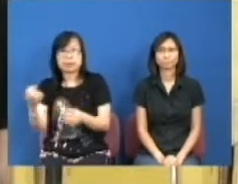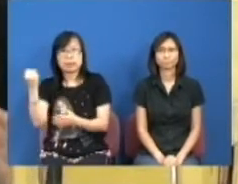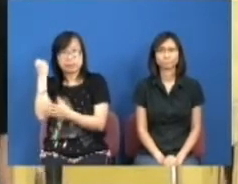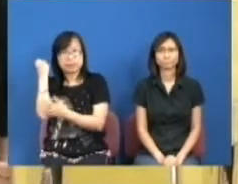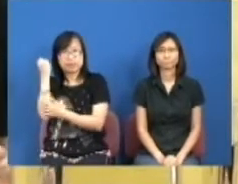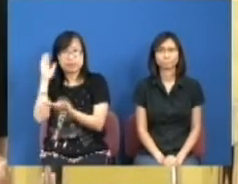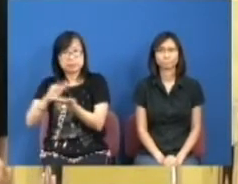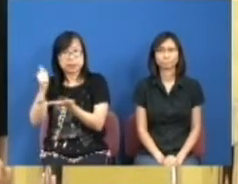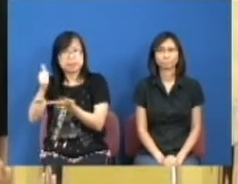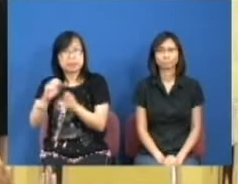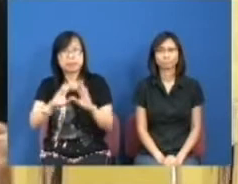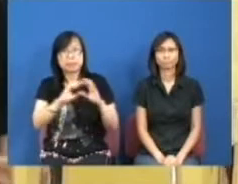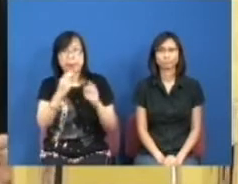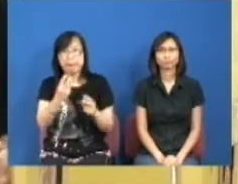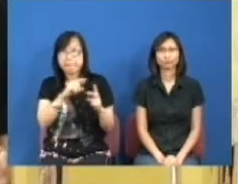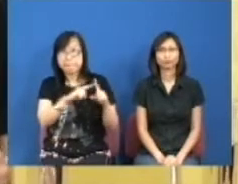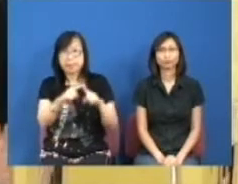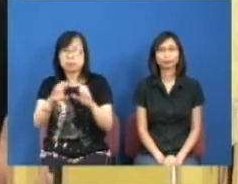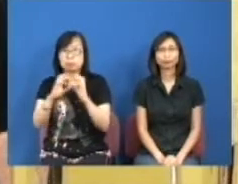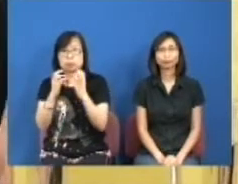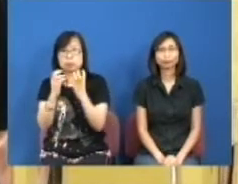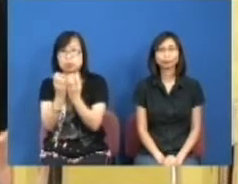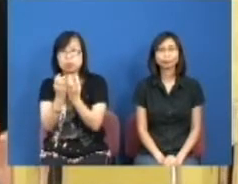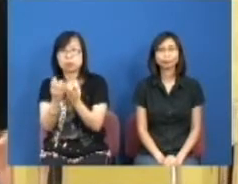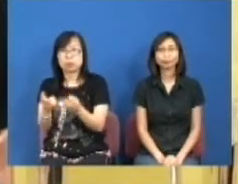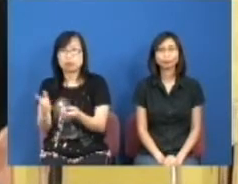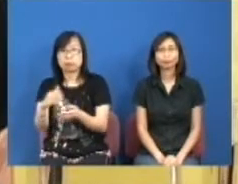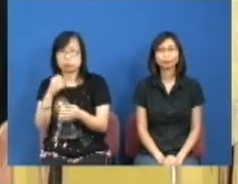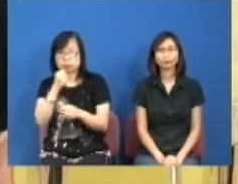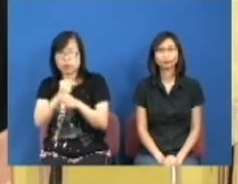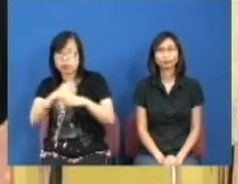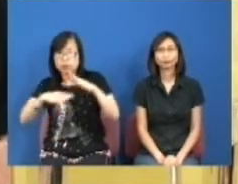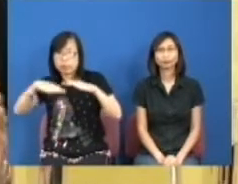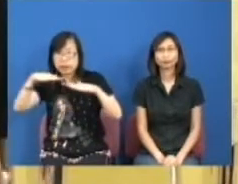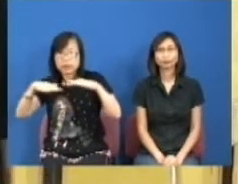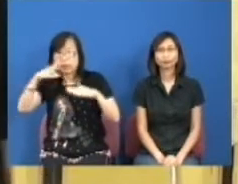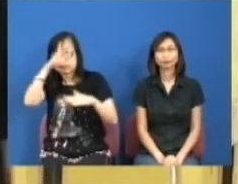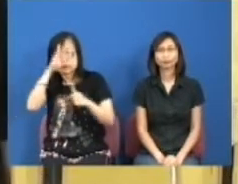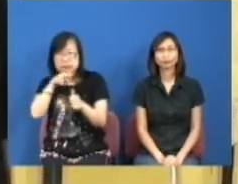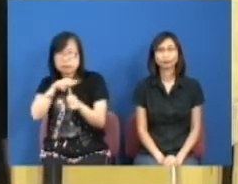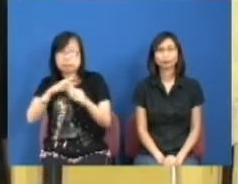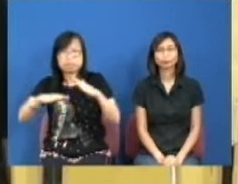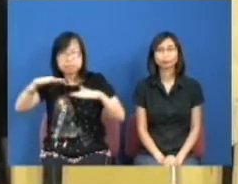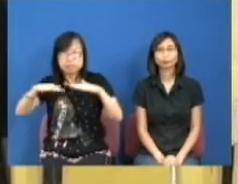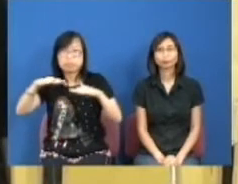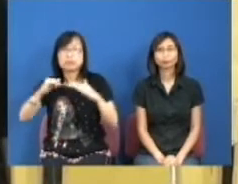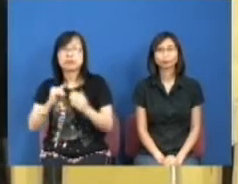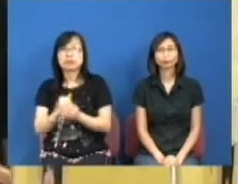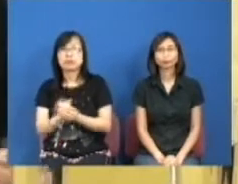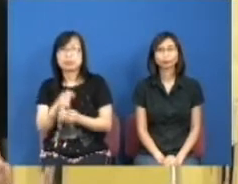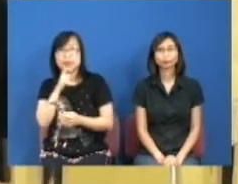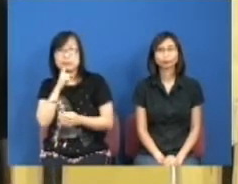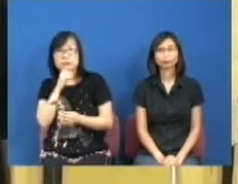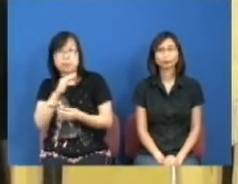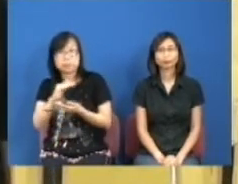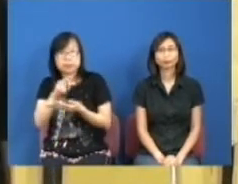嘅人士所成立嘅一啲嘅公民團體咧，係做一個平衡嘅政治上平衡嘅作用。咁有好明